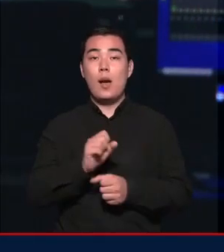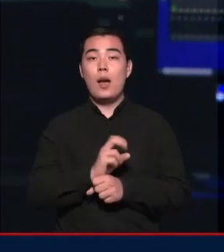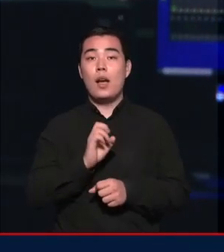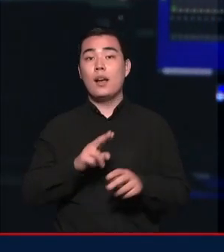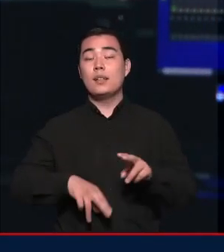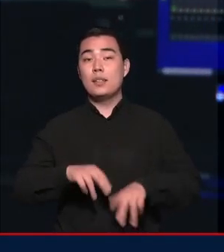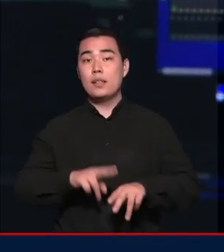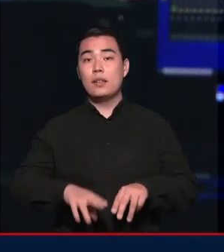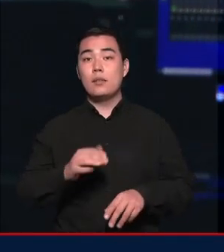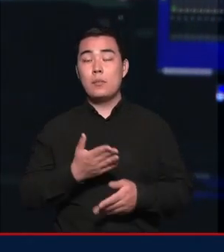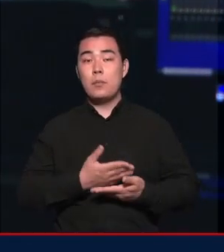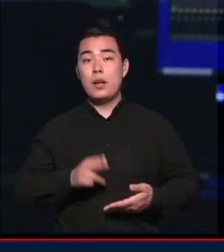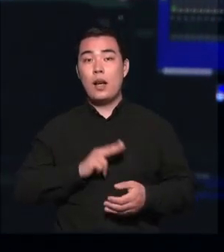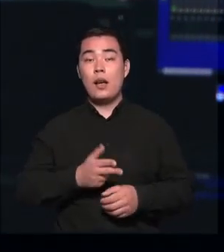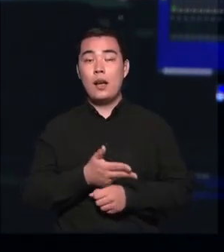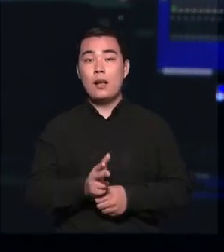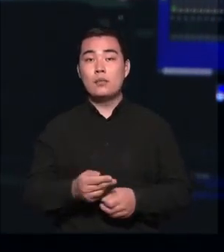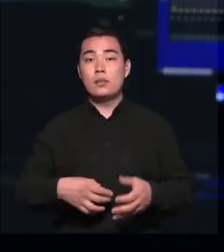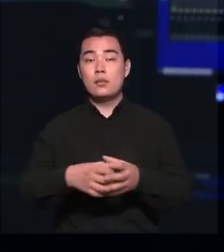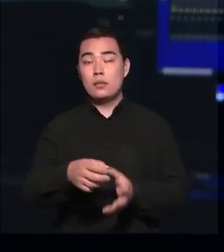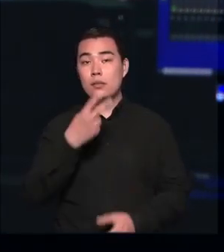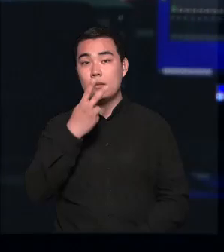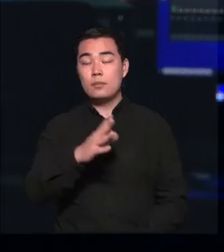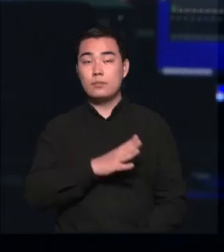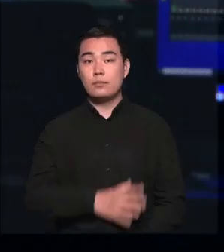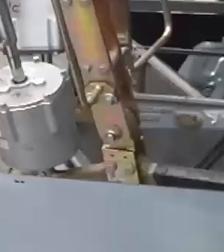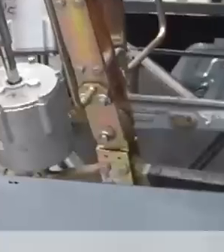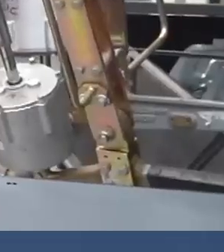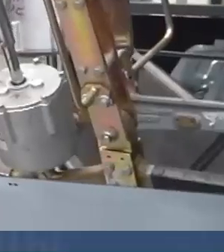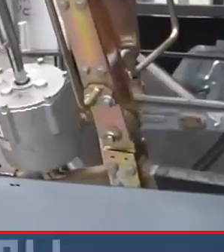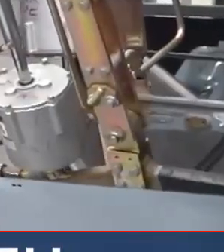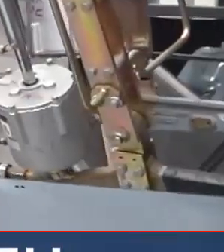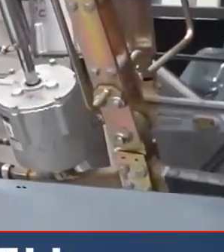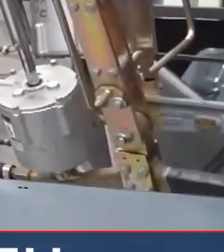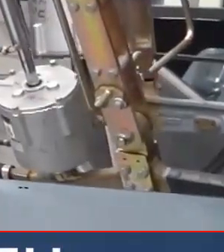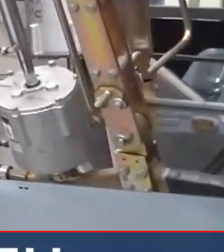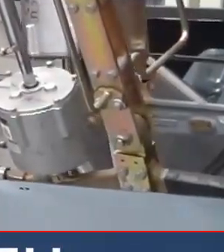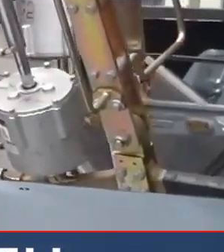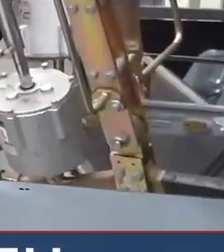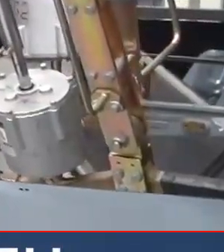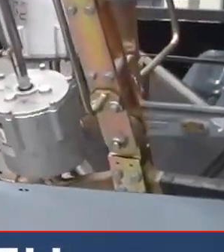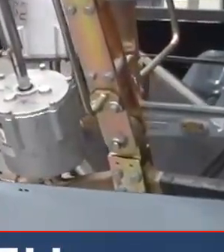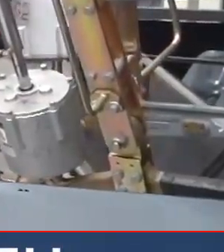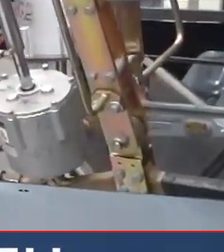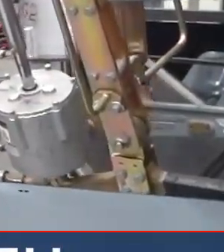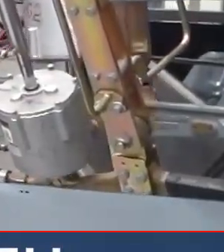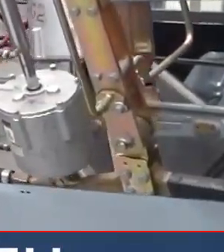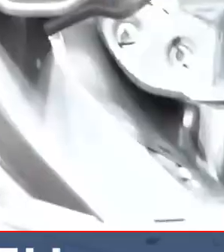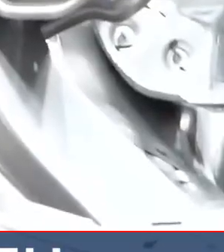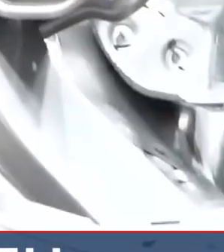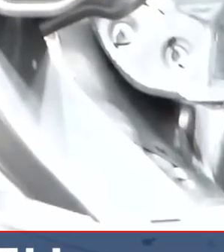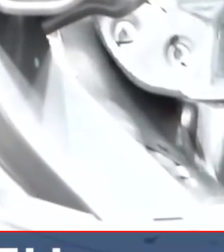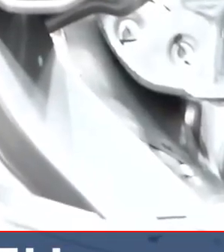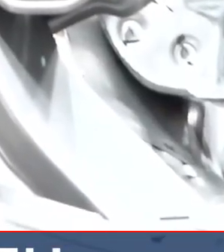қалай құрастырылатын біздің әріптесімізде көріп қайтты. Алюр зауыты бүгінгі күні еліміздегі автомобиль жасау